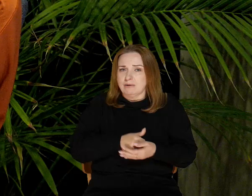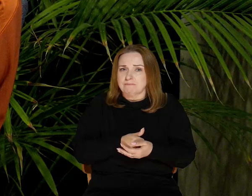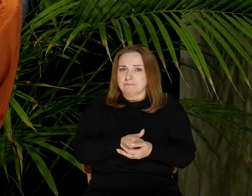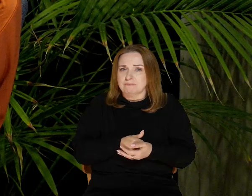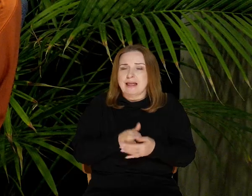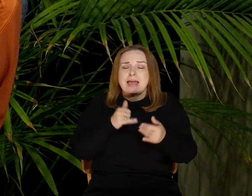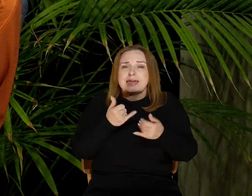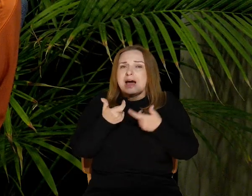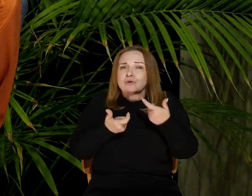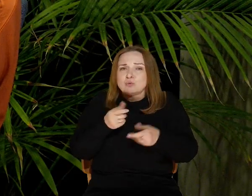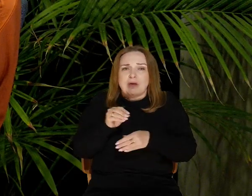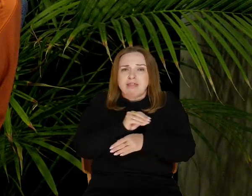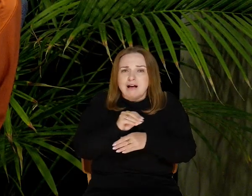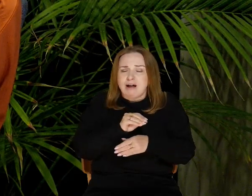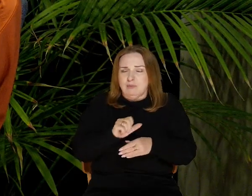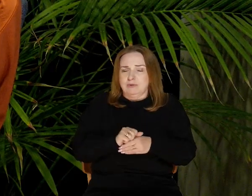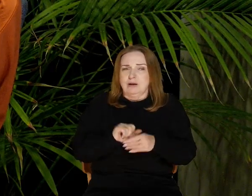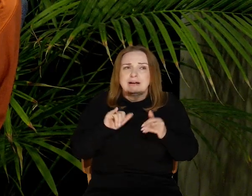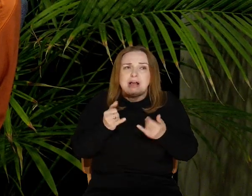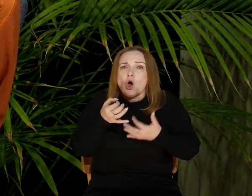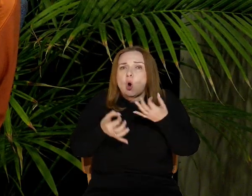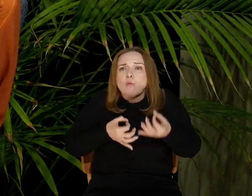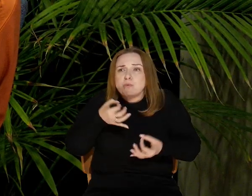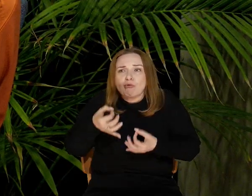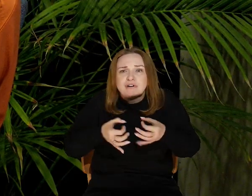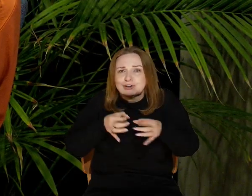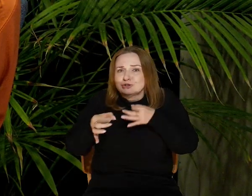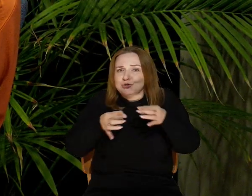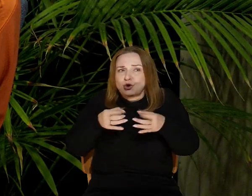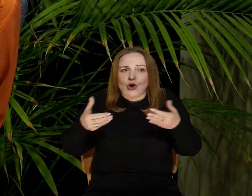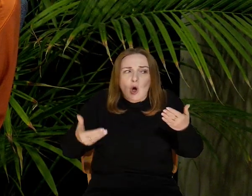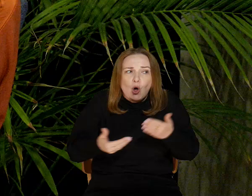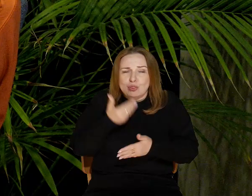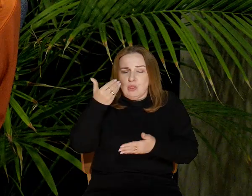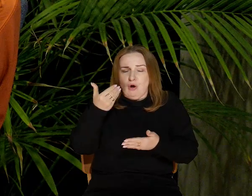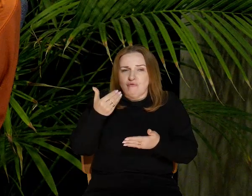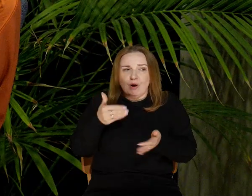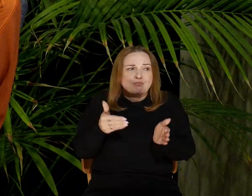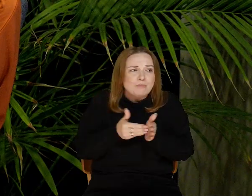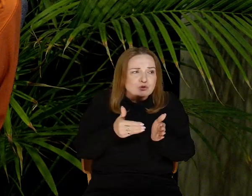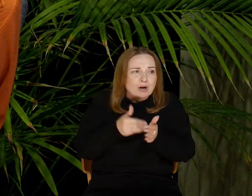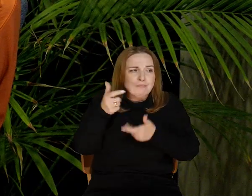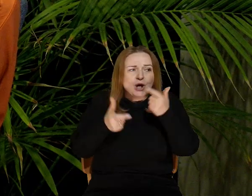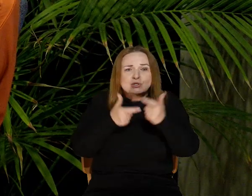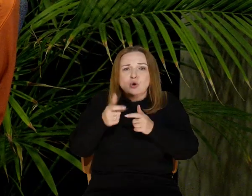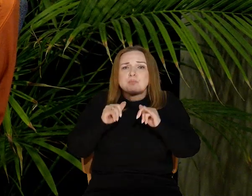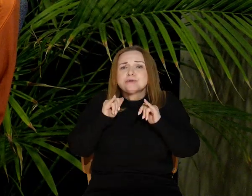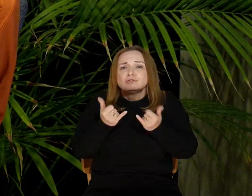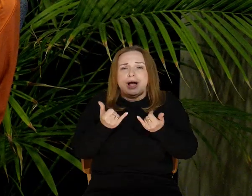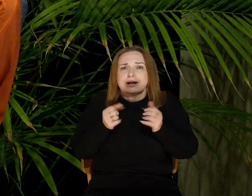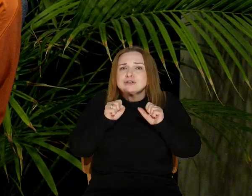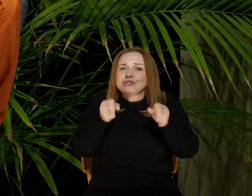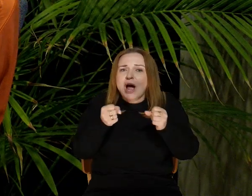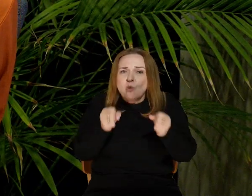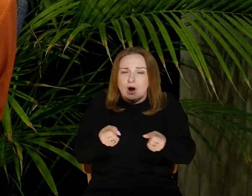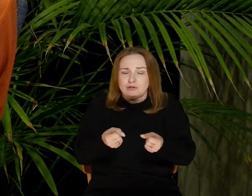ją przepracować, jak zacząć opowiadać historię na nowo. Mówisz o potrzebie historii sprawczości,